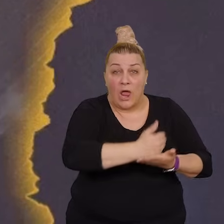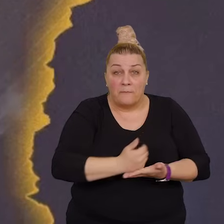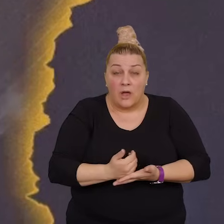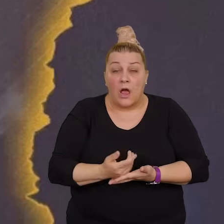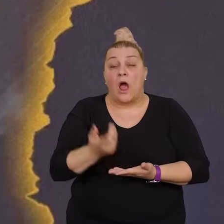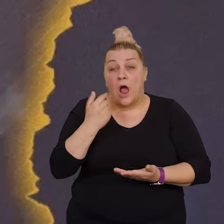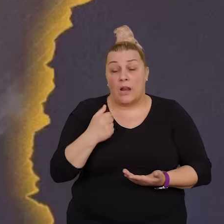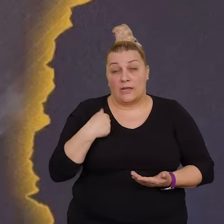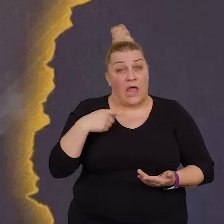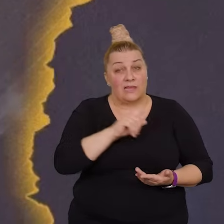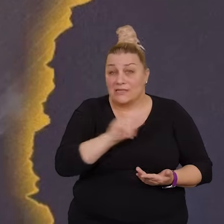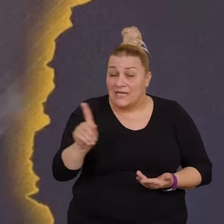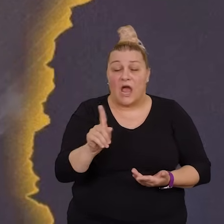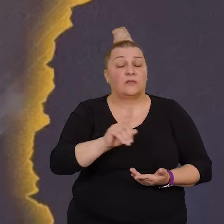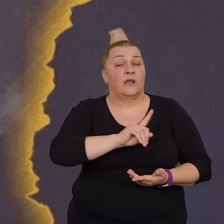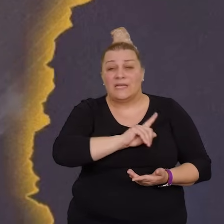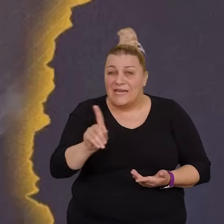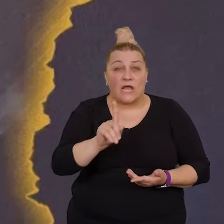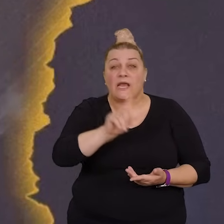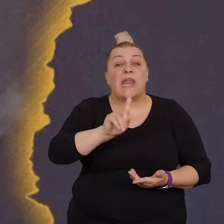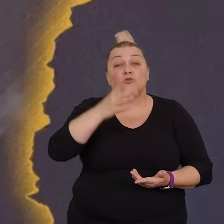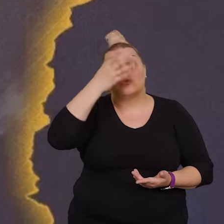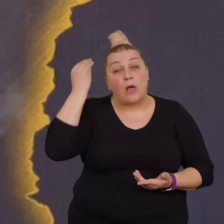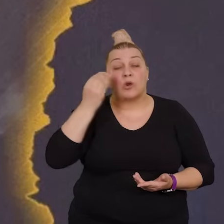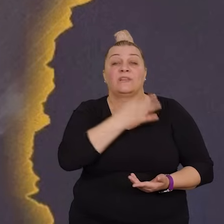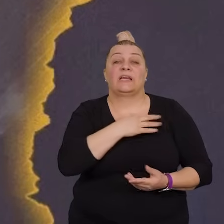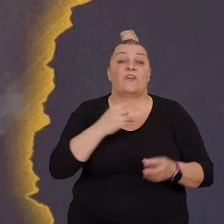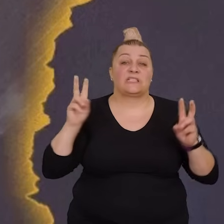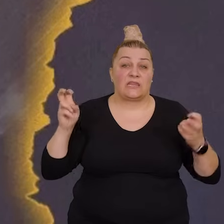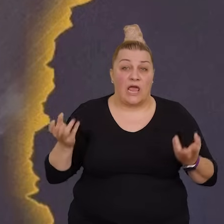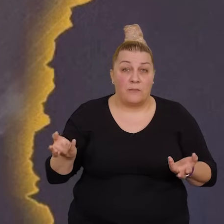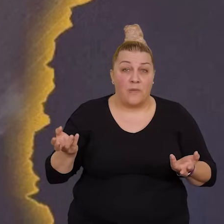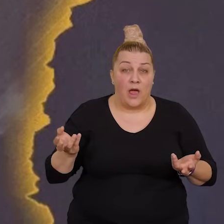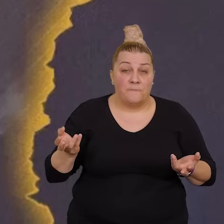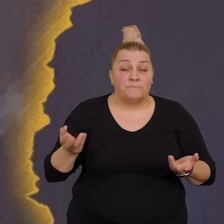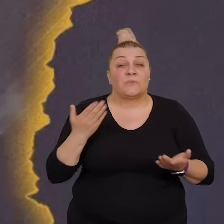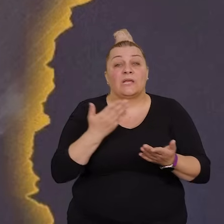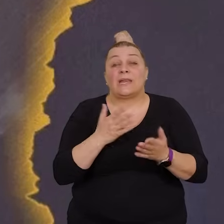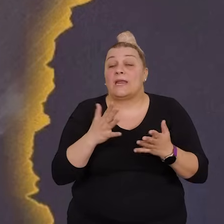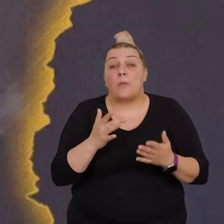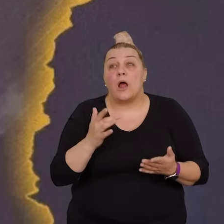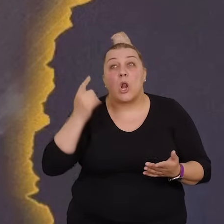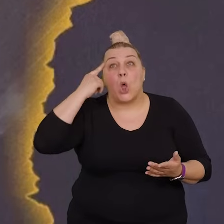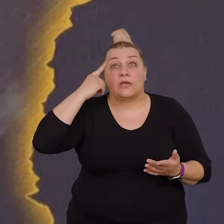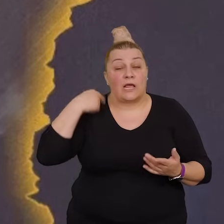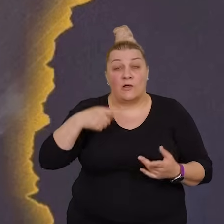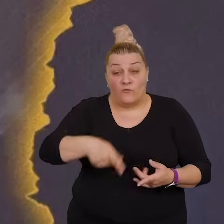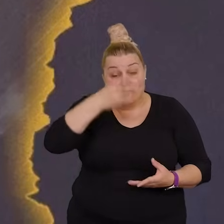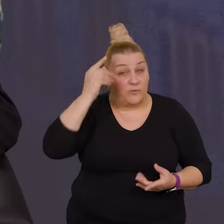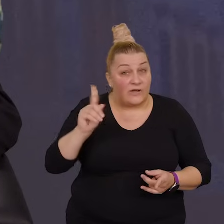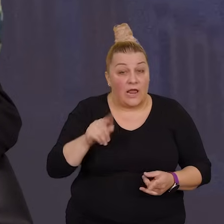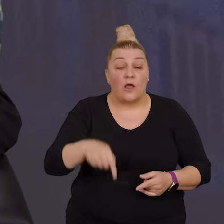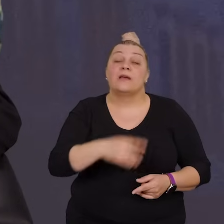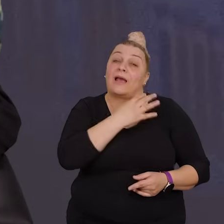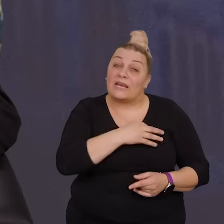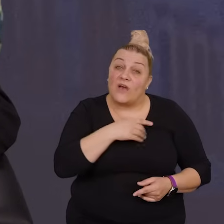Ali radim, ja neću nikad zaboraviti hrvatske teme. Ja jednostavno ne mogu ih zaboraviti zato što nema logike da ih zaboravim. Jer to je moj život, Hrvatska